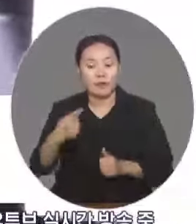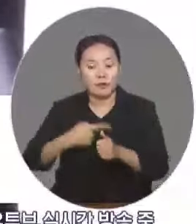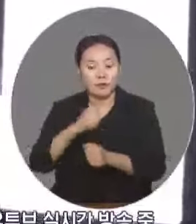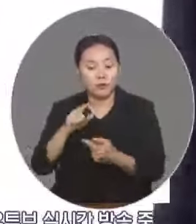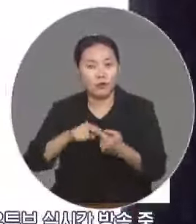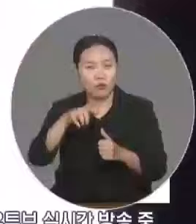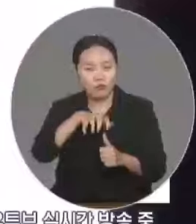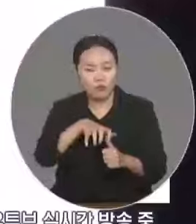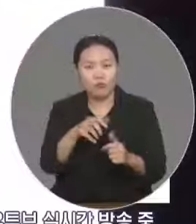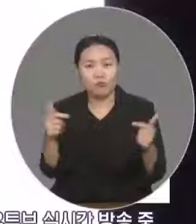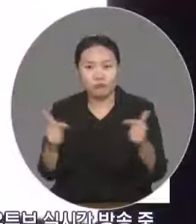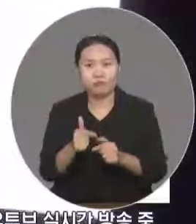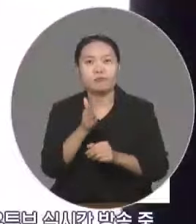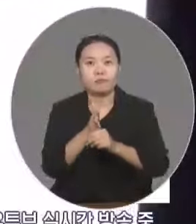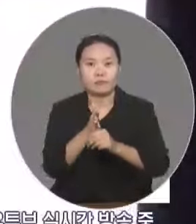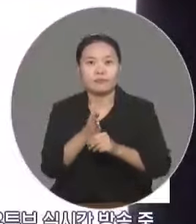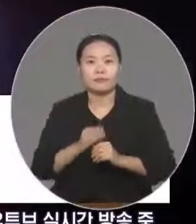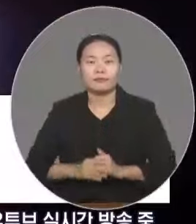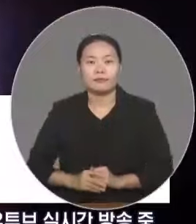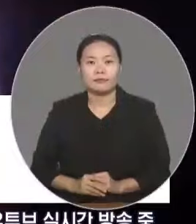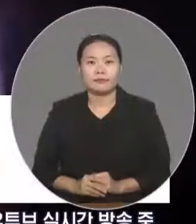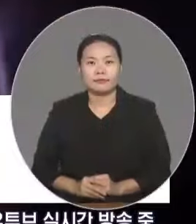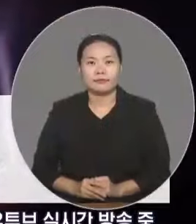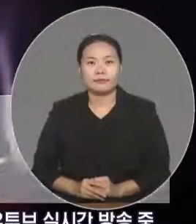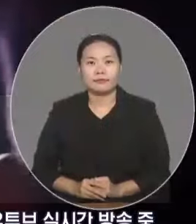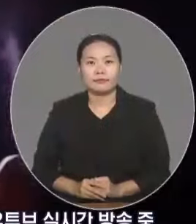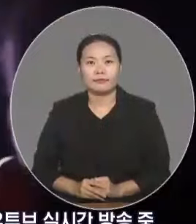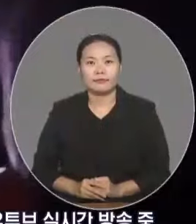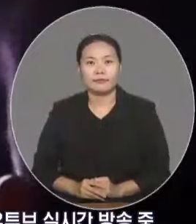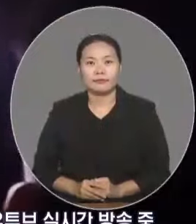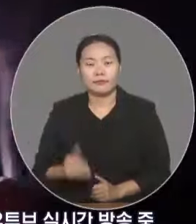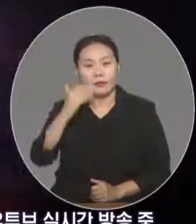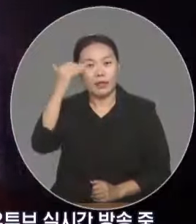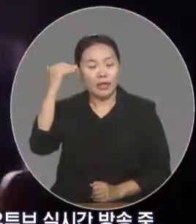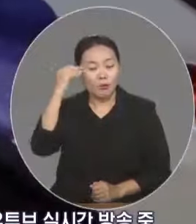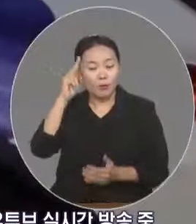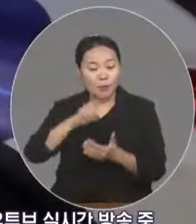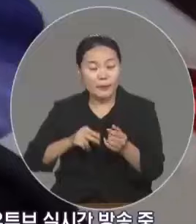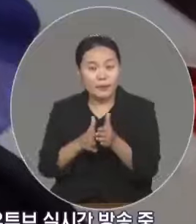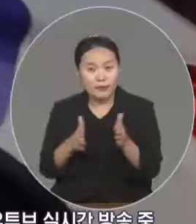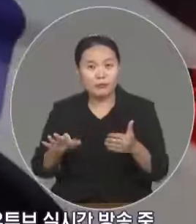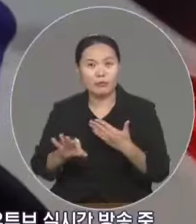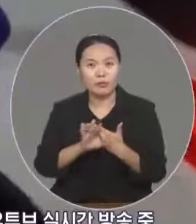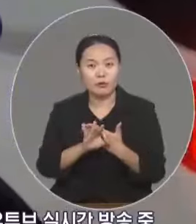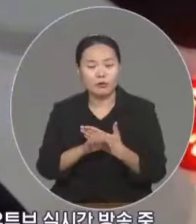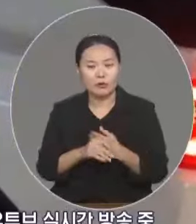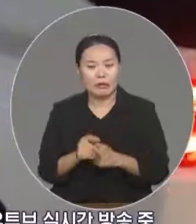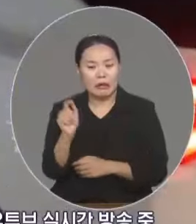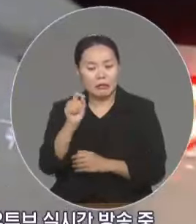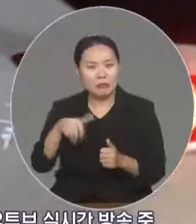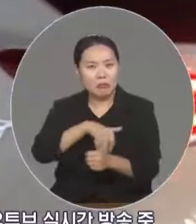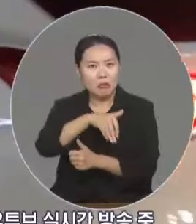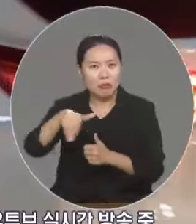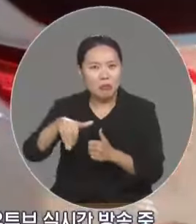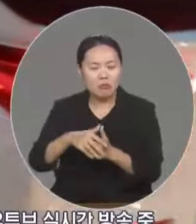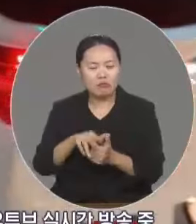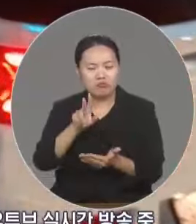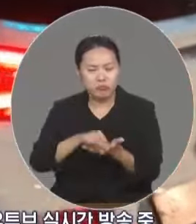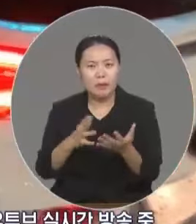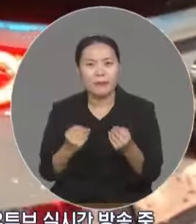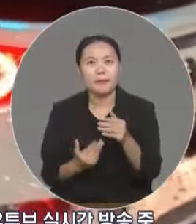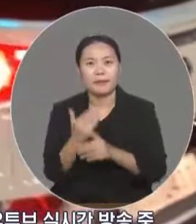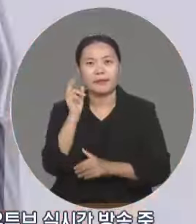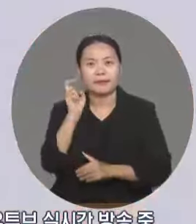자율주행에 대한 규제가 점차 완화되고 있는 상황. 국내 상용화가 본격화될 경우 국내 택시 업계에도 적지 않은